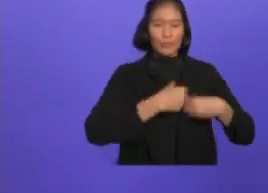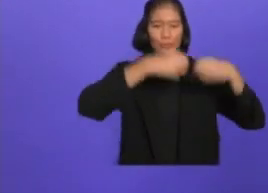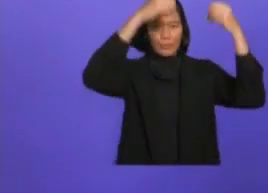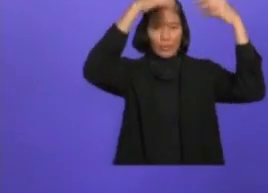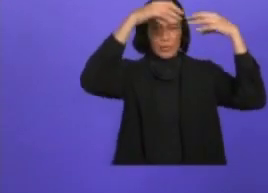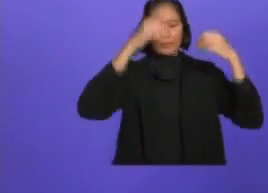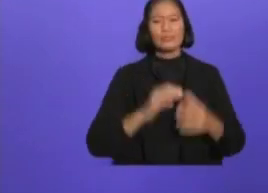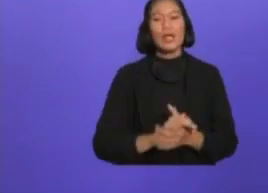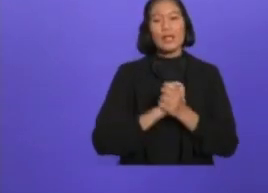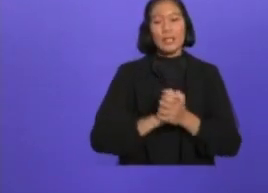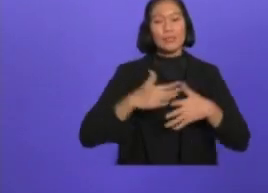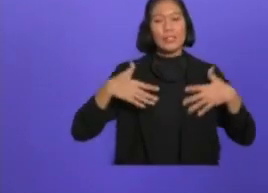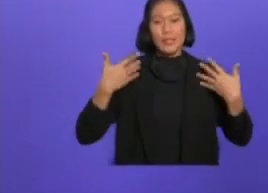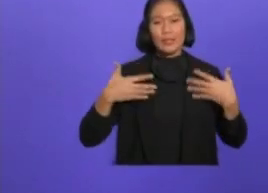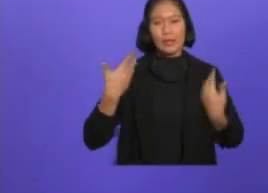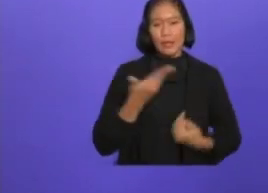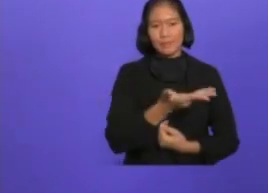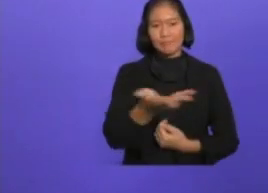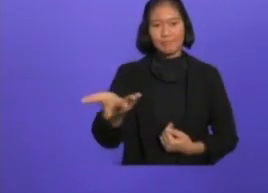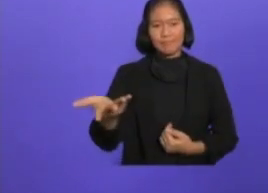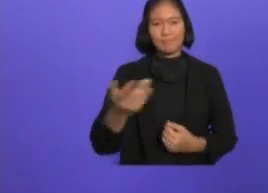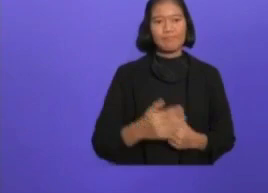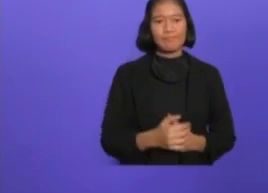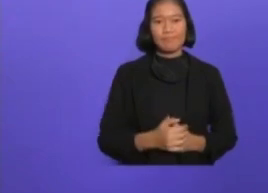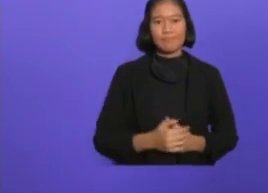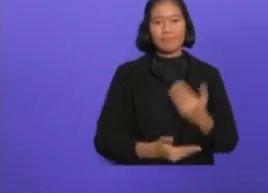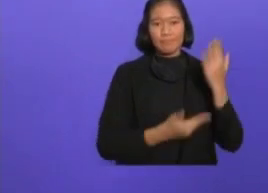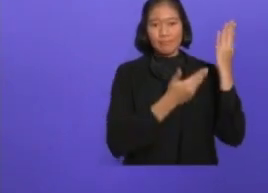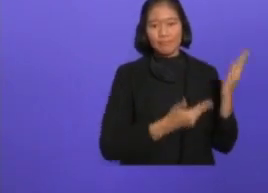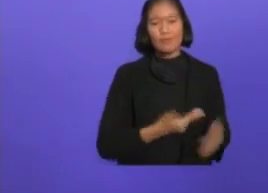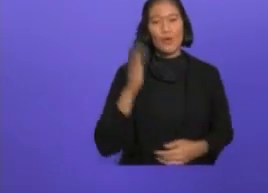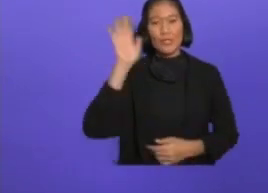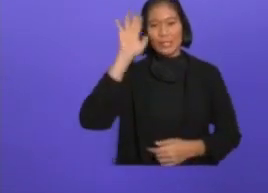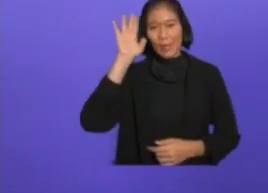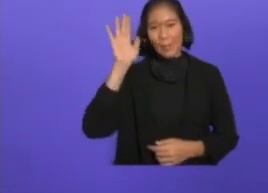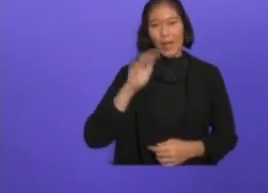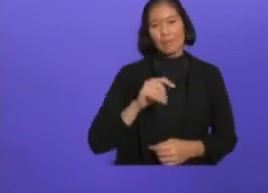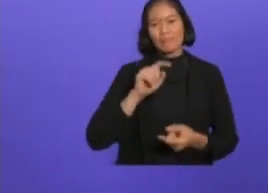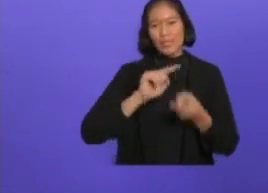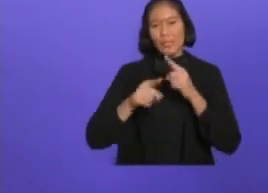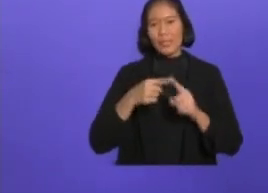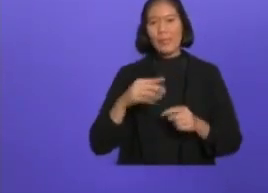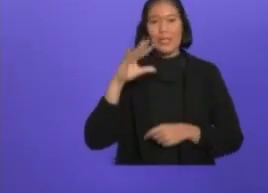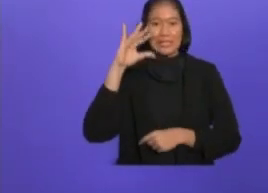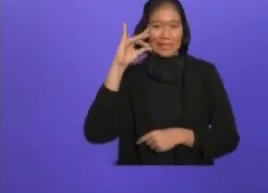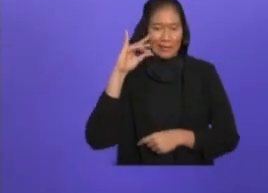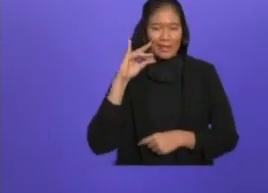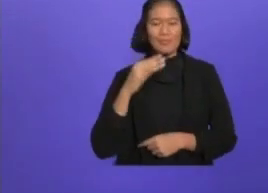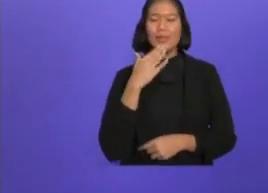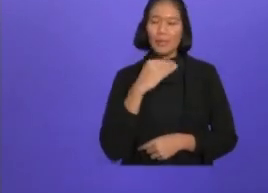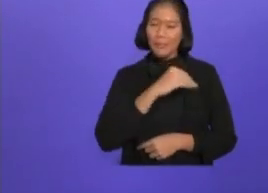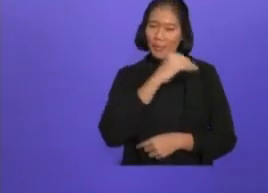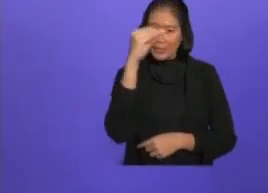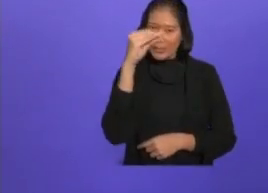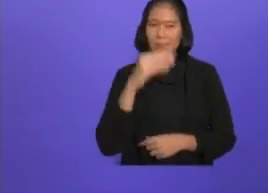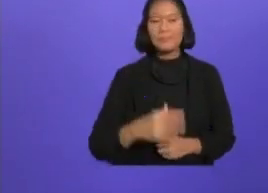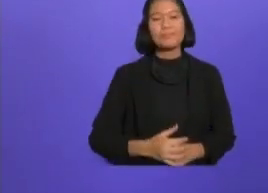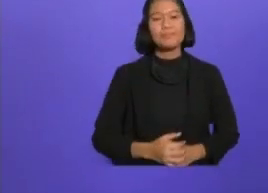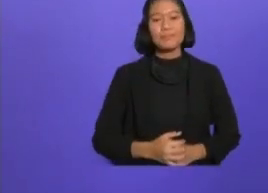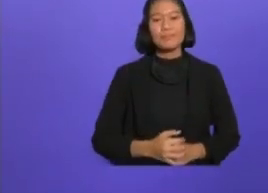wabarakatuh salam sejahtera untuk kita semua dan saya juga akan menyapa teman-teman pengguna Instagram saat pagi